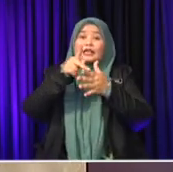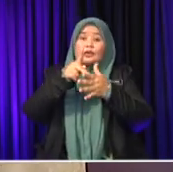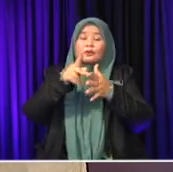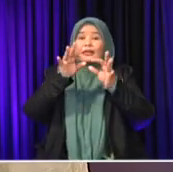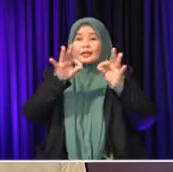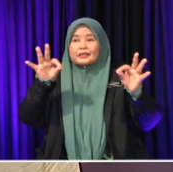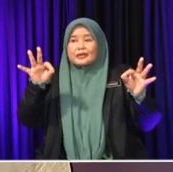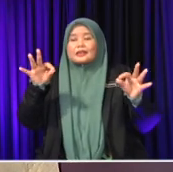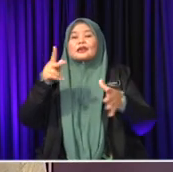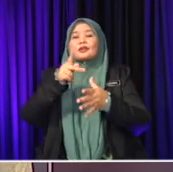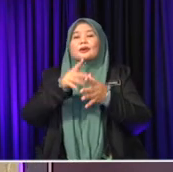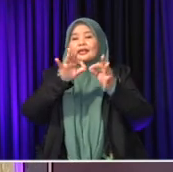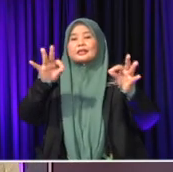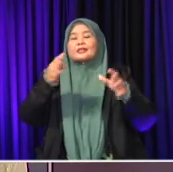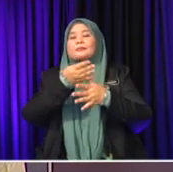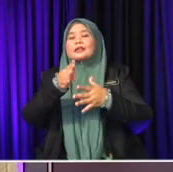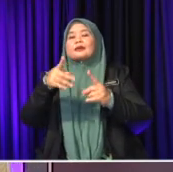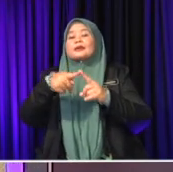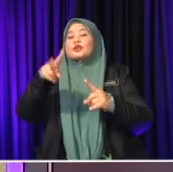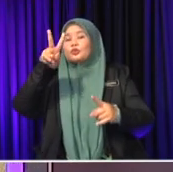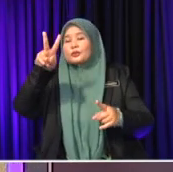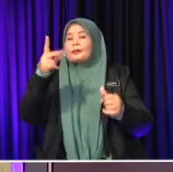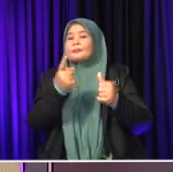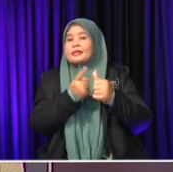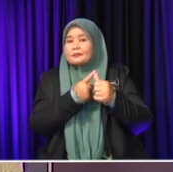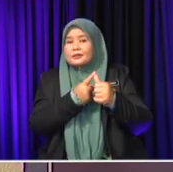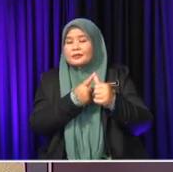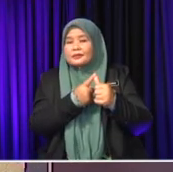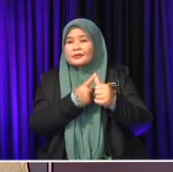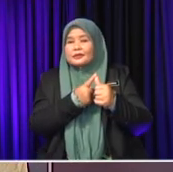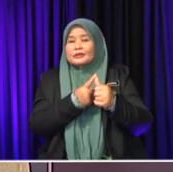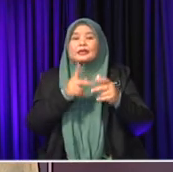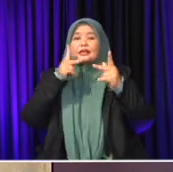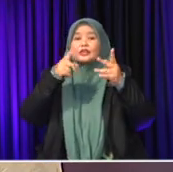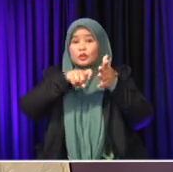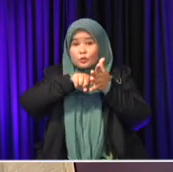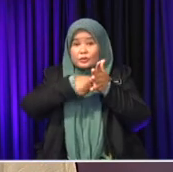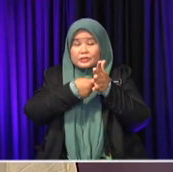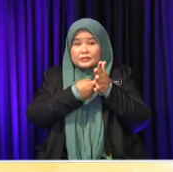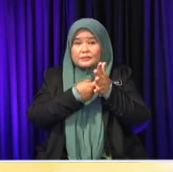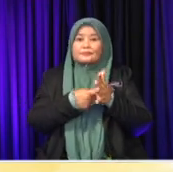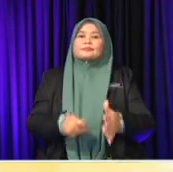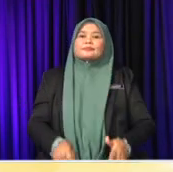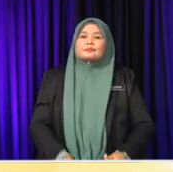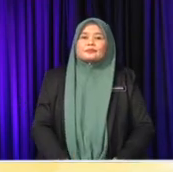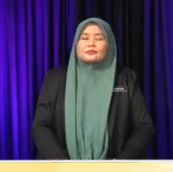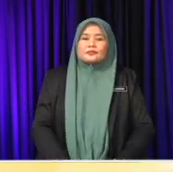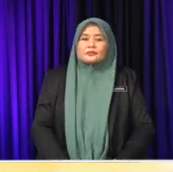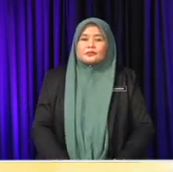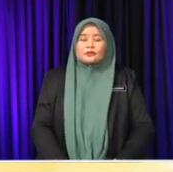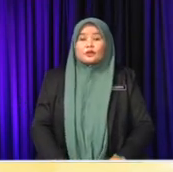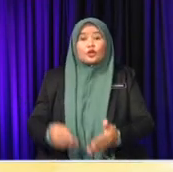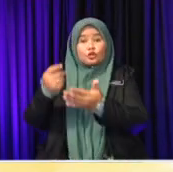kandungan ayat ini terbagi kepada dua yang pertama eee kata kunci Lita arafu yaitu